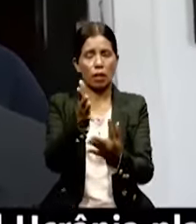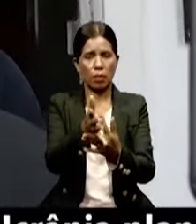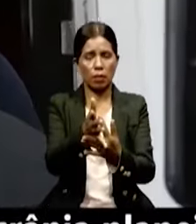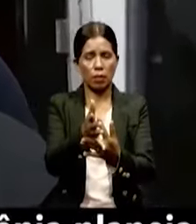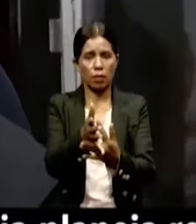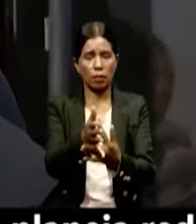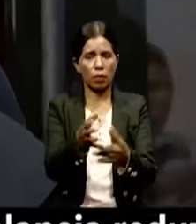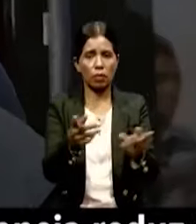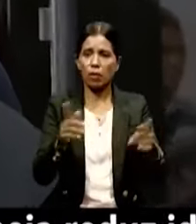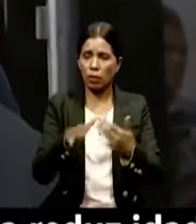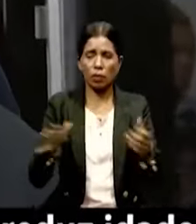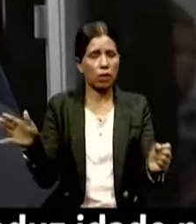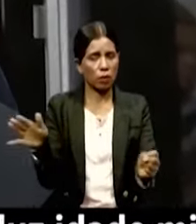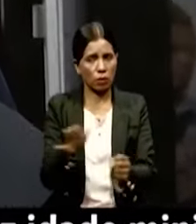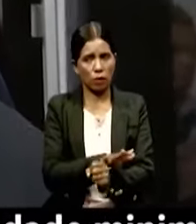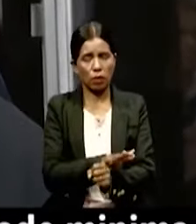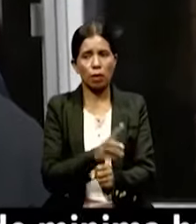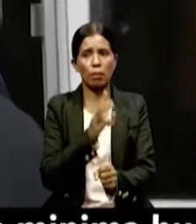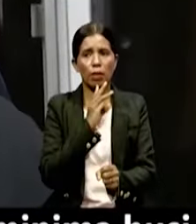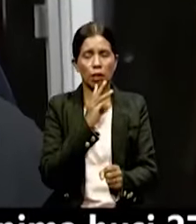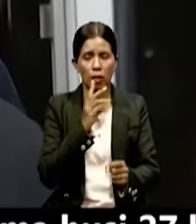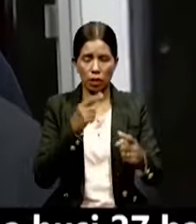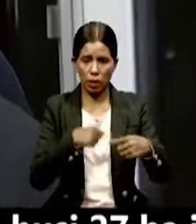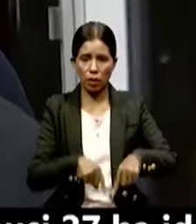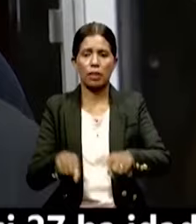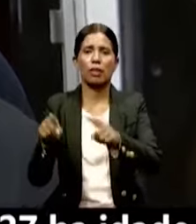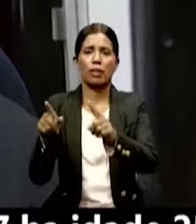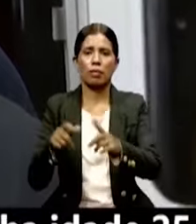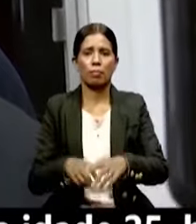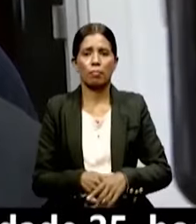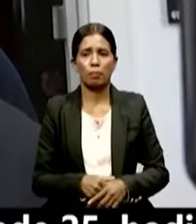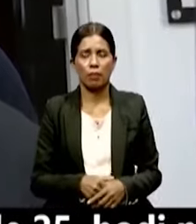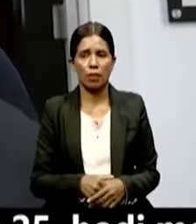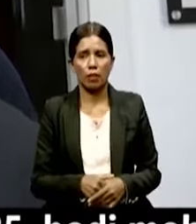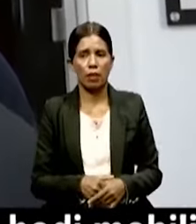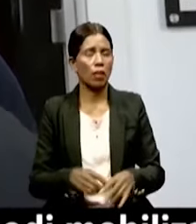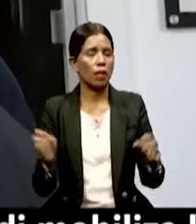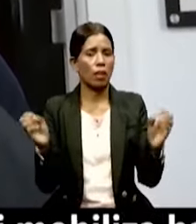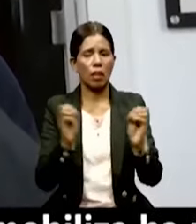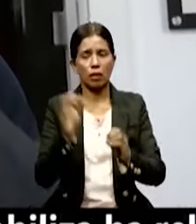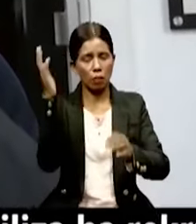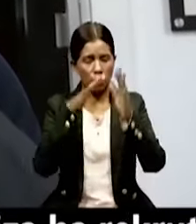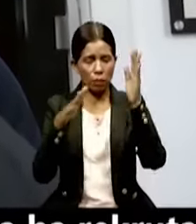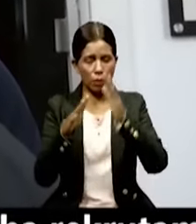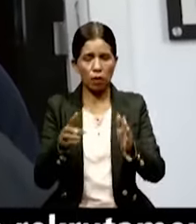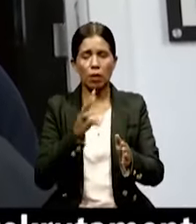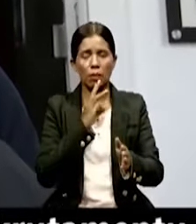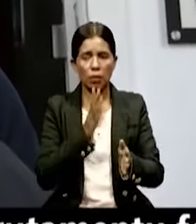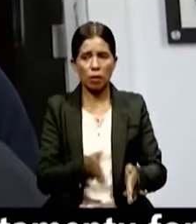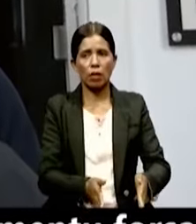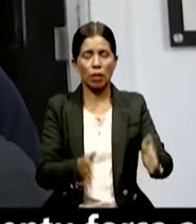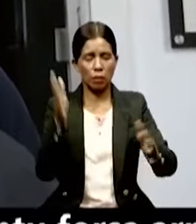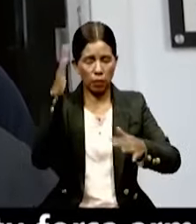sirene nakuno na bene tengi alerta sai baliur ne belaos problema ya valeta